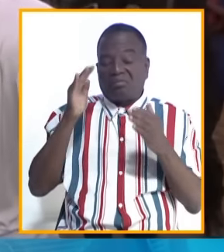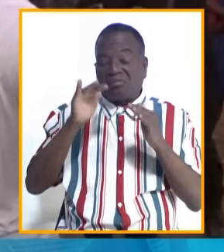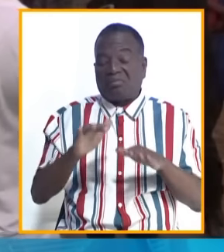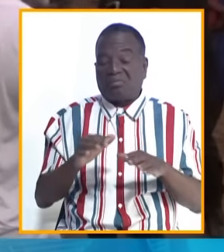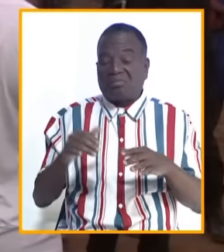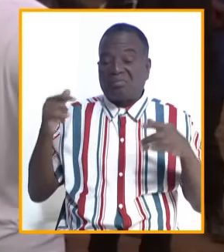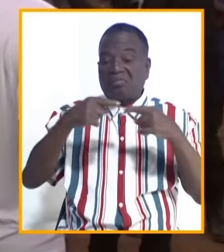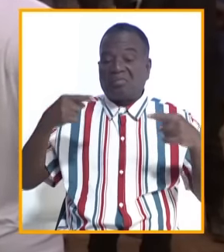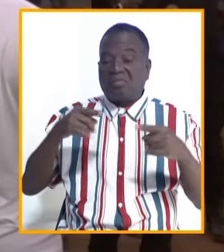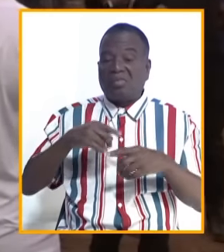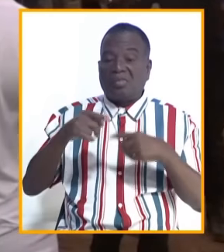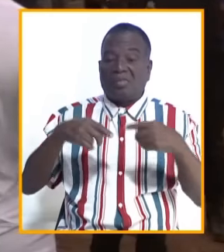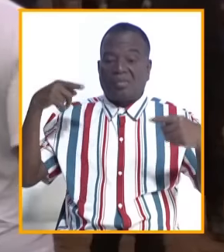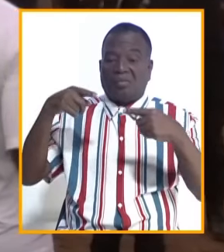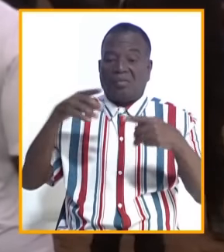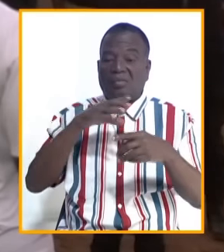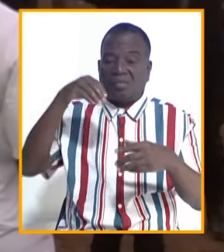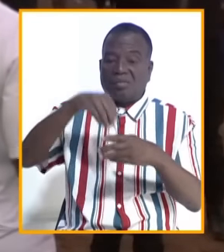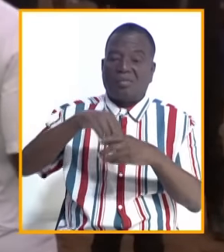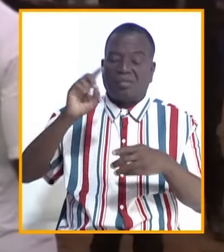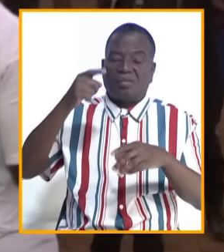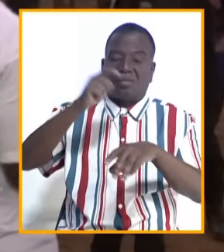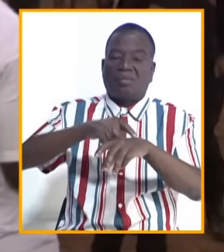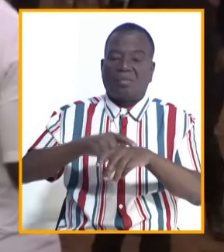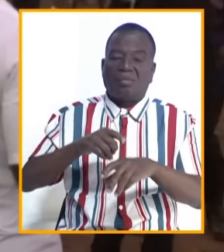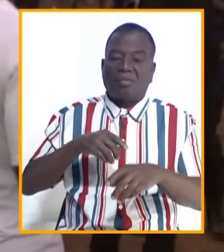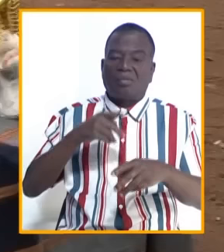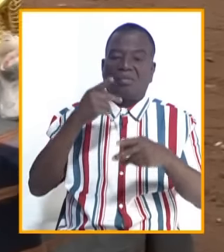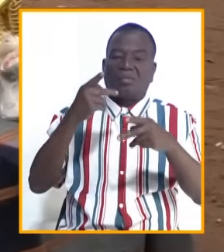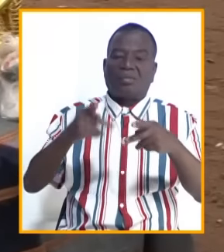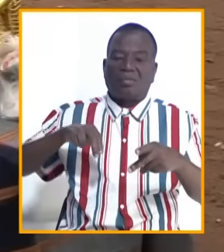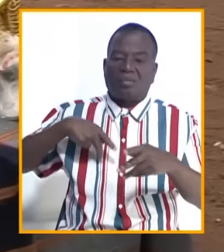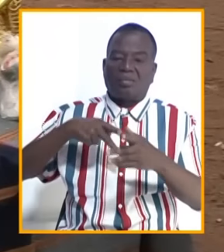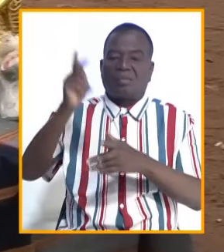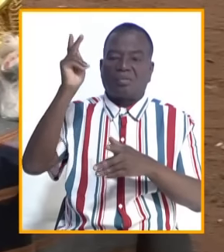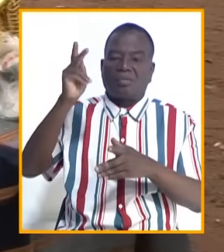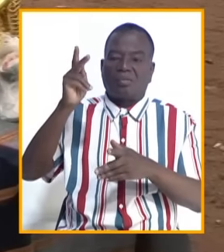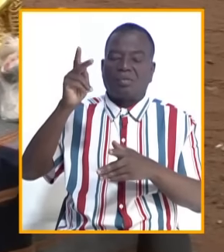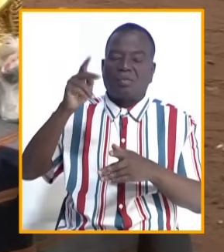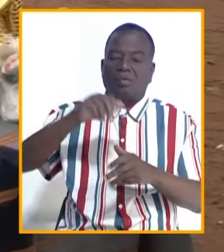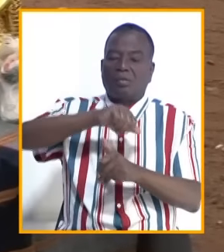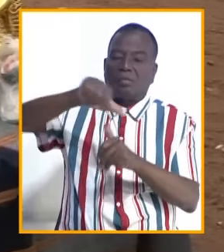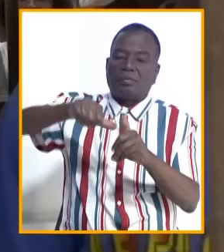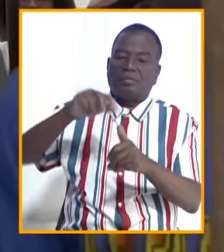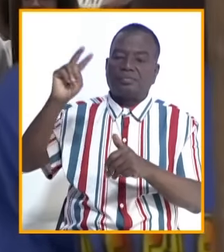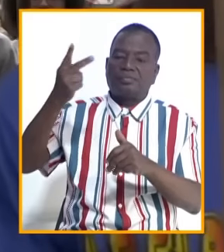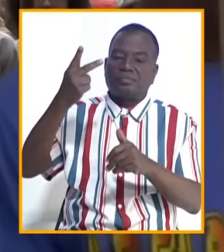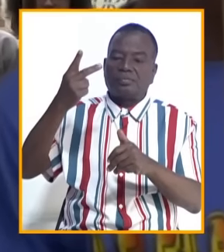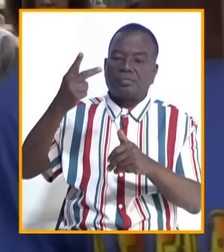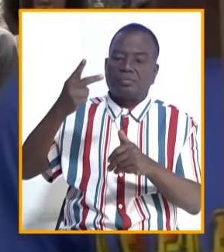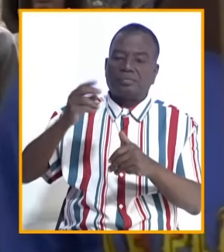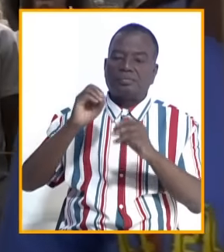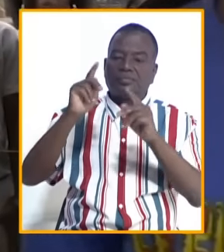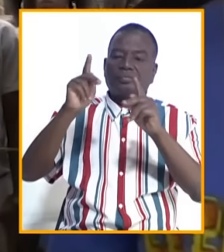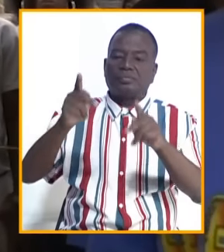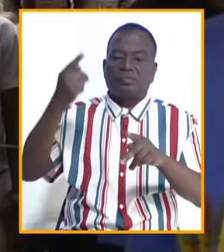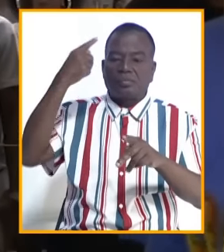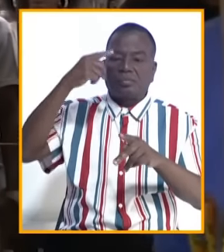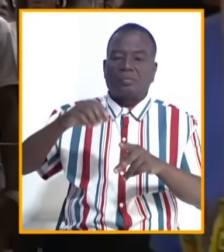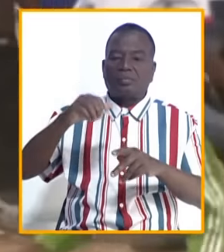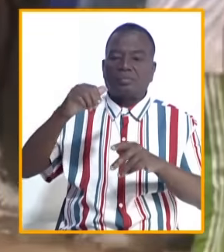On a vu une vraie ambiance. Comme dans deux rencontres, il ne faut pas sous-estimer l'adversaire. On allait au duel. Dans les premiers instants, on